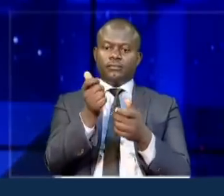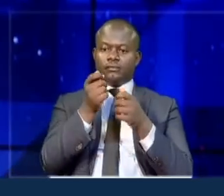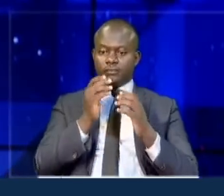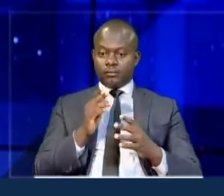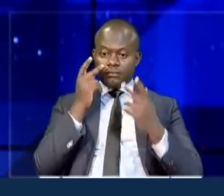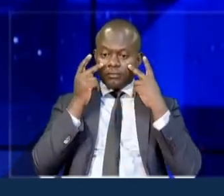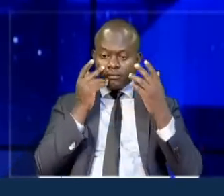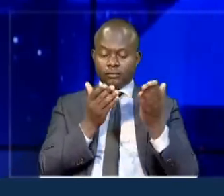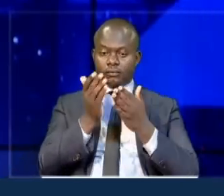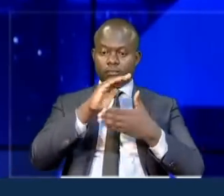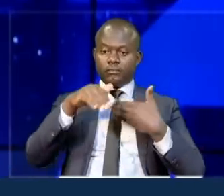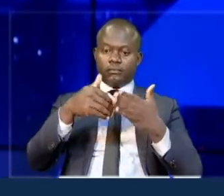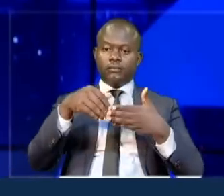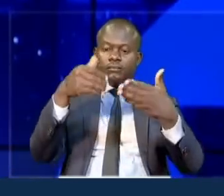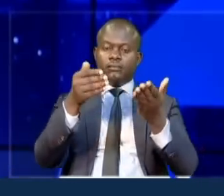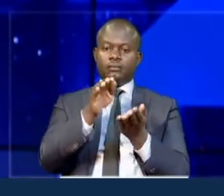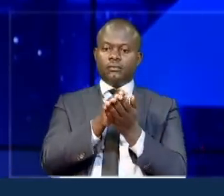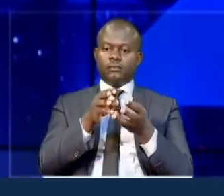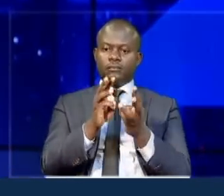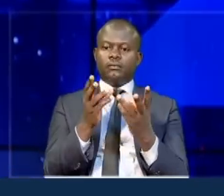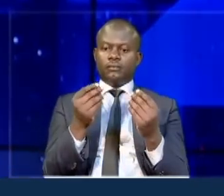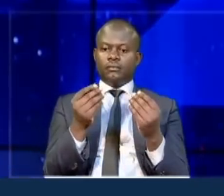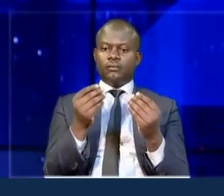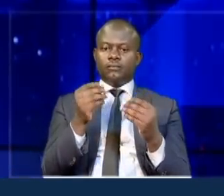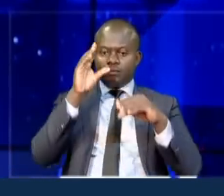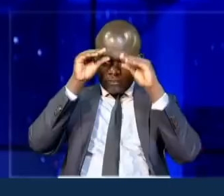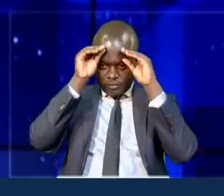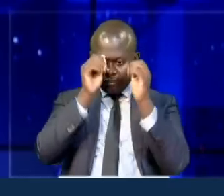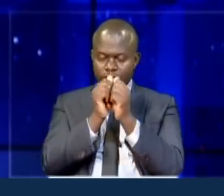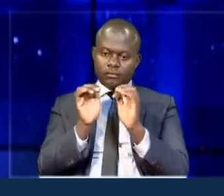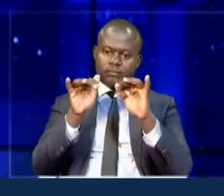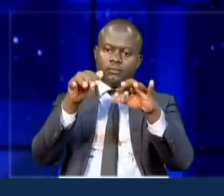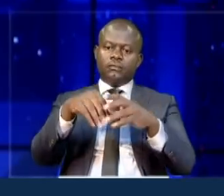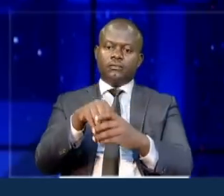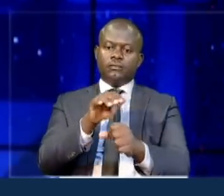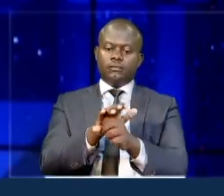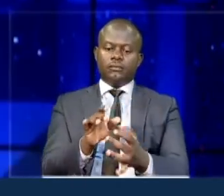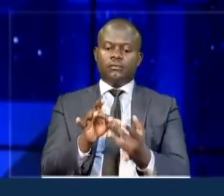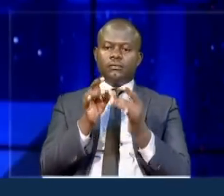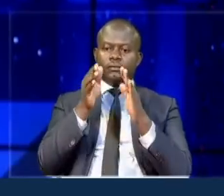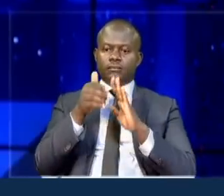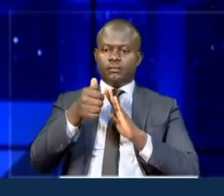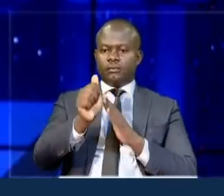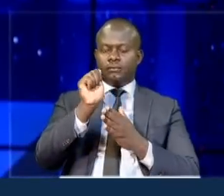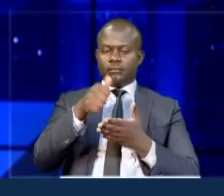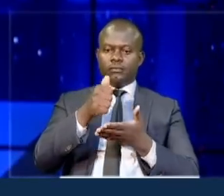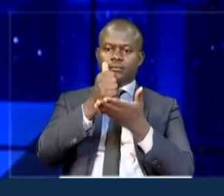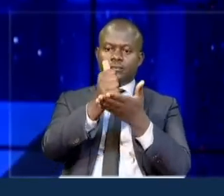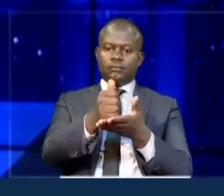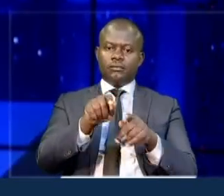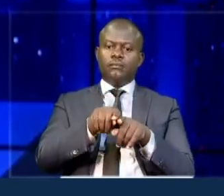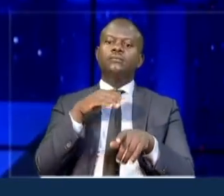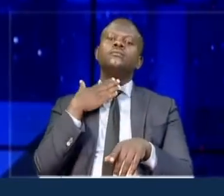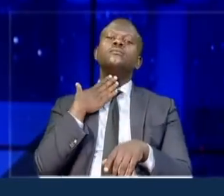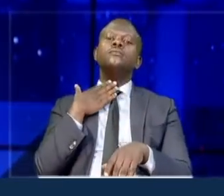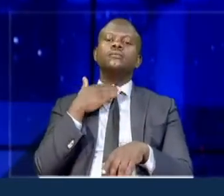mu kubona serivisi zose zitangwa n'iyi banki mu buryo bworoheye abayigana, by'umwihariko umuntu ku giti cye akaba ashobora gufashwa uko